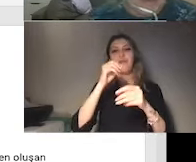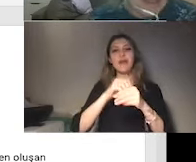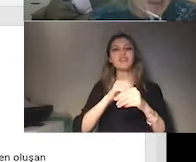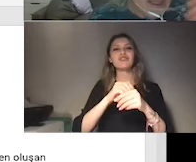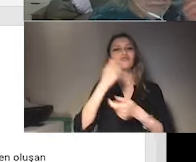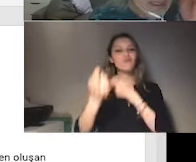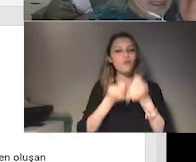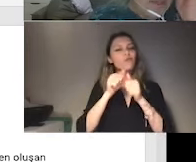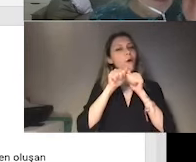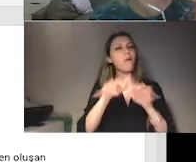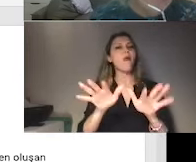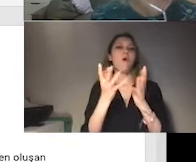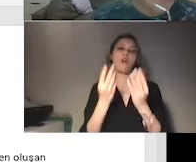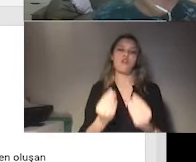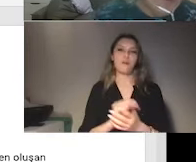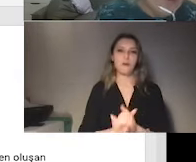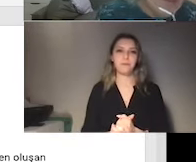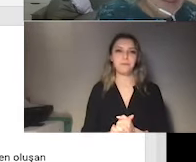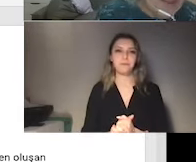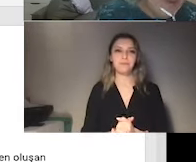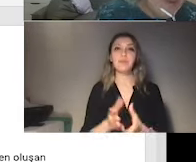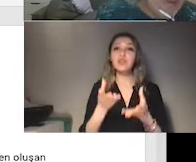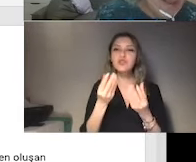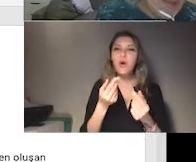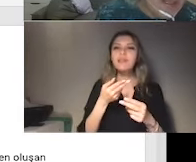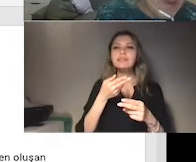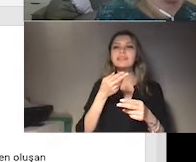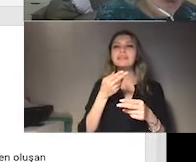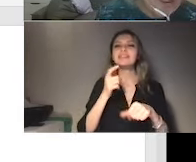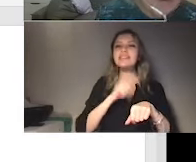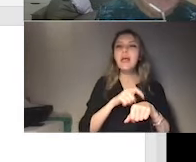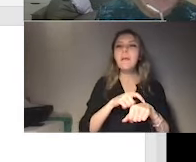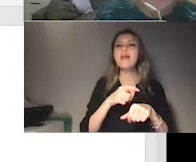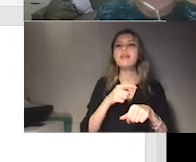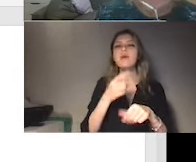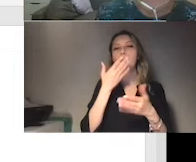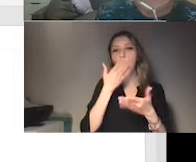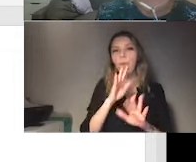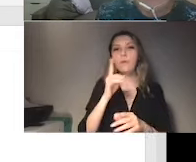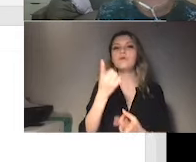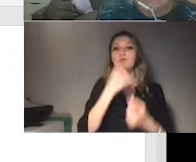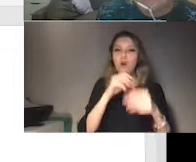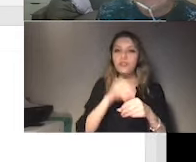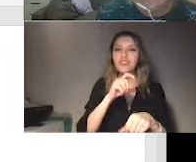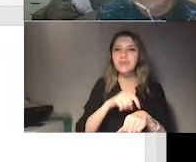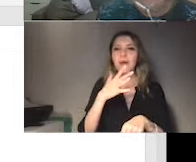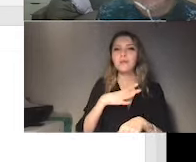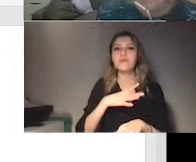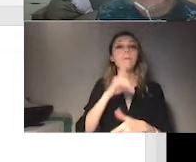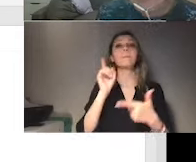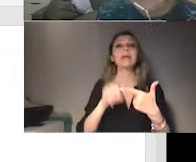gayret ettik. Şimdi çok hızlı hızlı gideyim, çok fazla vaktimiz yok, sorulara da vakit kalsın. İkinci inceleme